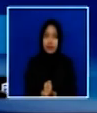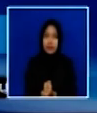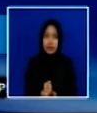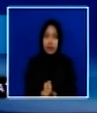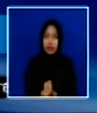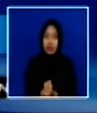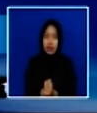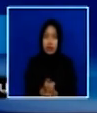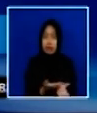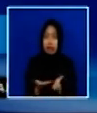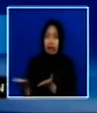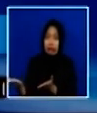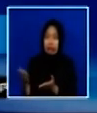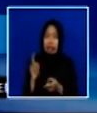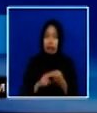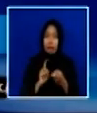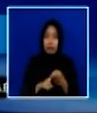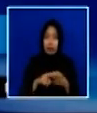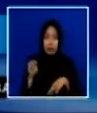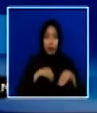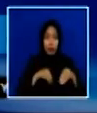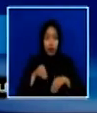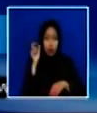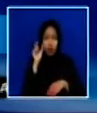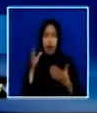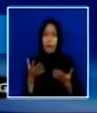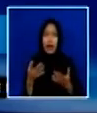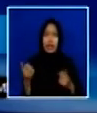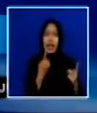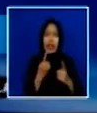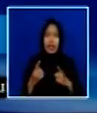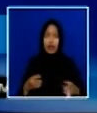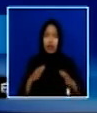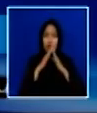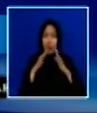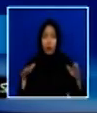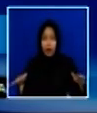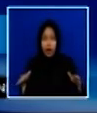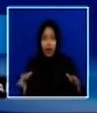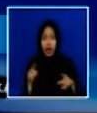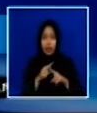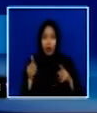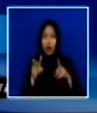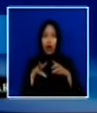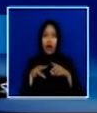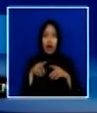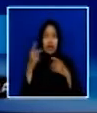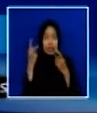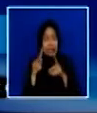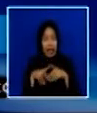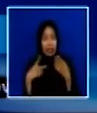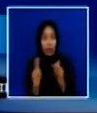untuk datang ke rumahnya atau ke kantor kominfo untuk belajar sampai